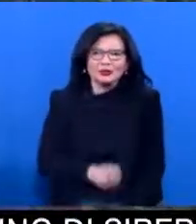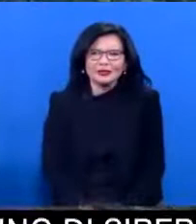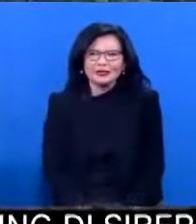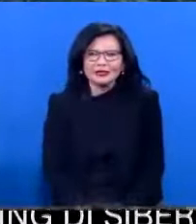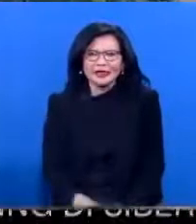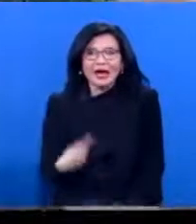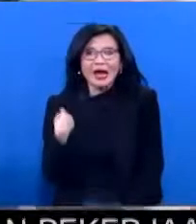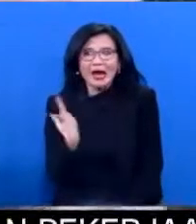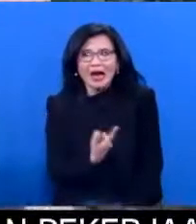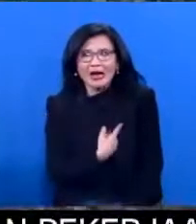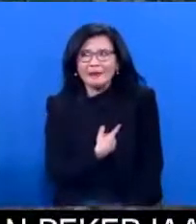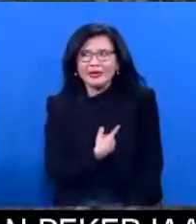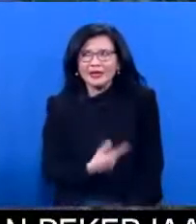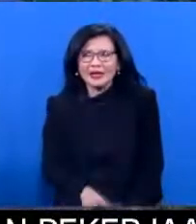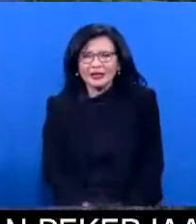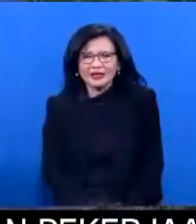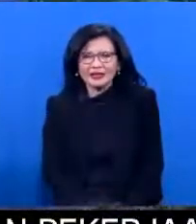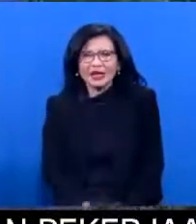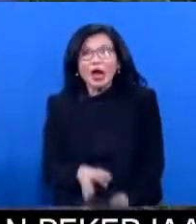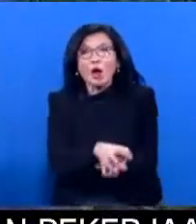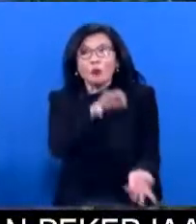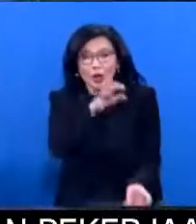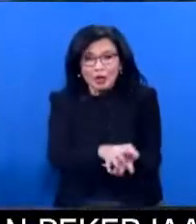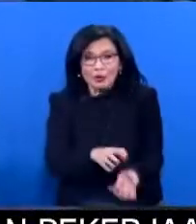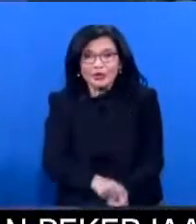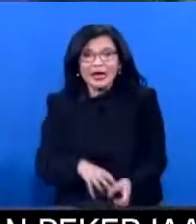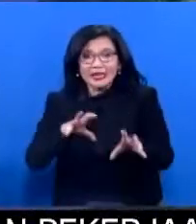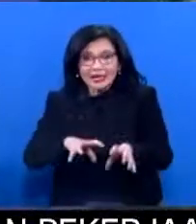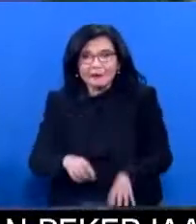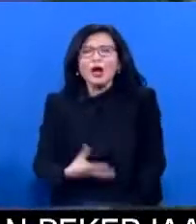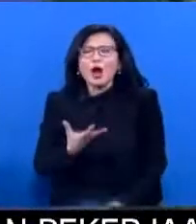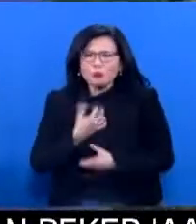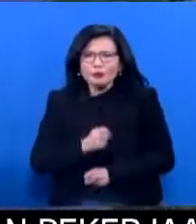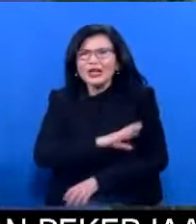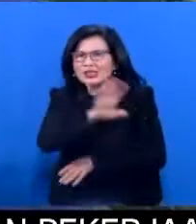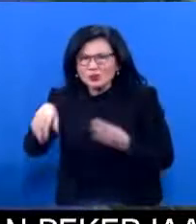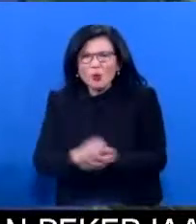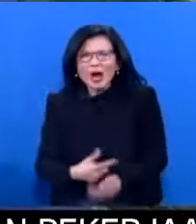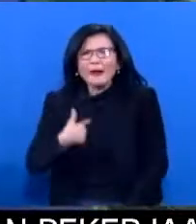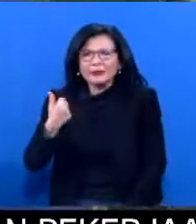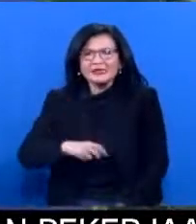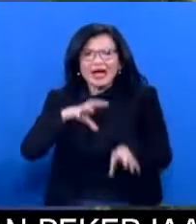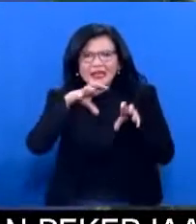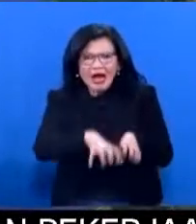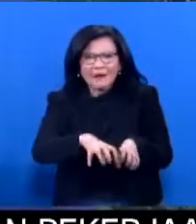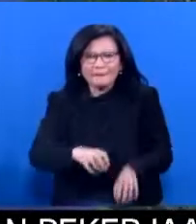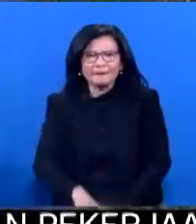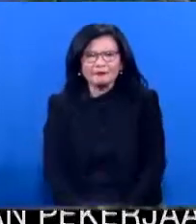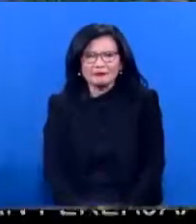bisa lega begitu. Buaya bisa tertangkap, ya maunya semuanya bisa tertangkap lah Pak. Karena masih